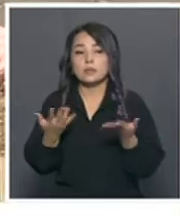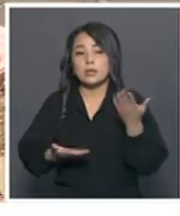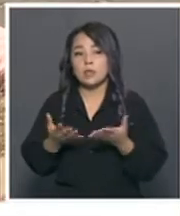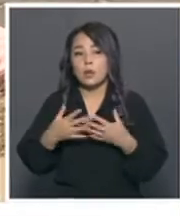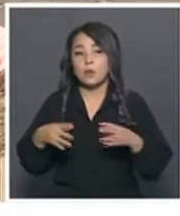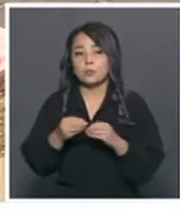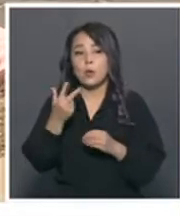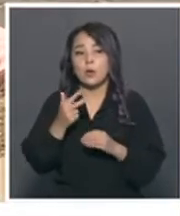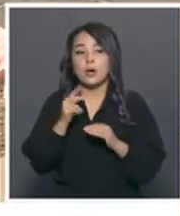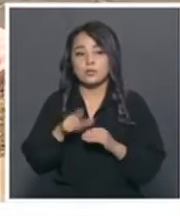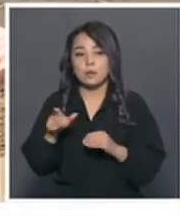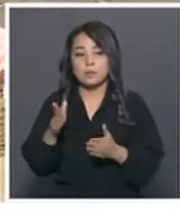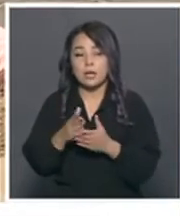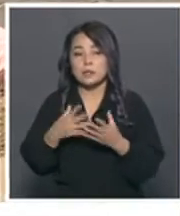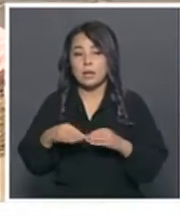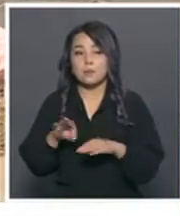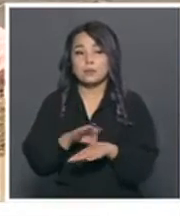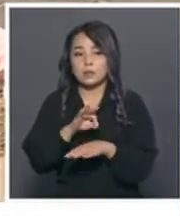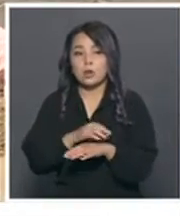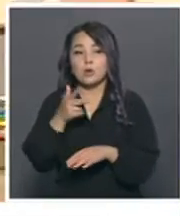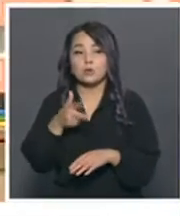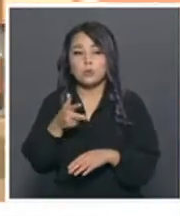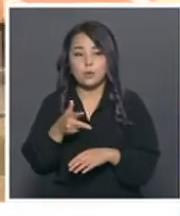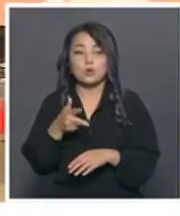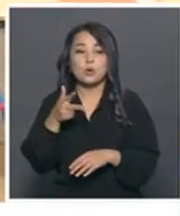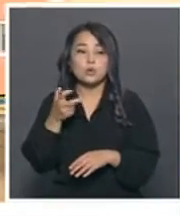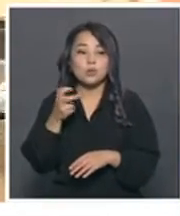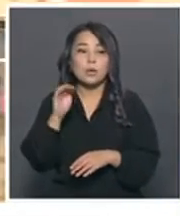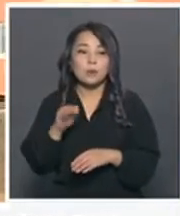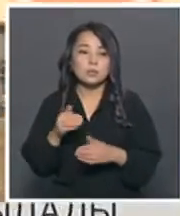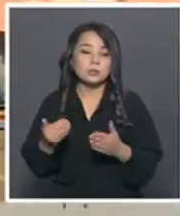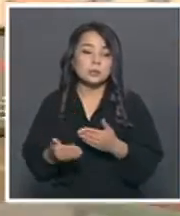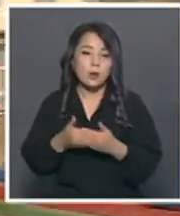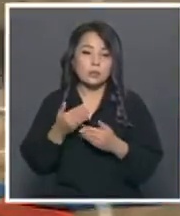отбасында 3 адам болатын болса, ерлі зайыптылардың кірісі 3 000-нан 300 000-нан аспауы қажет.